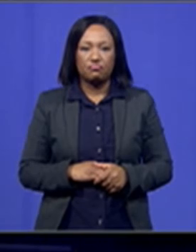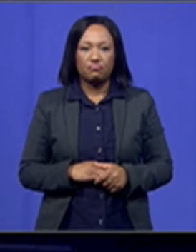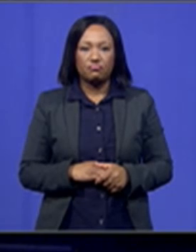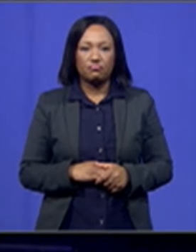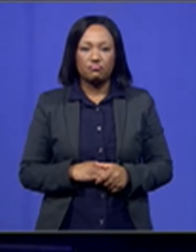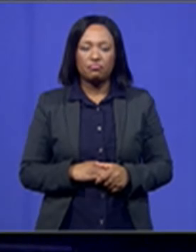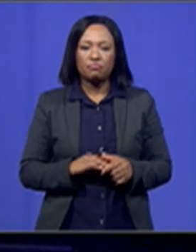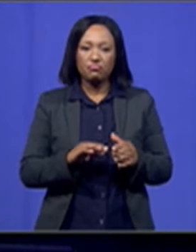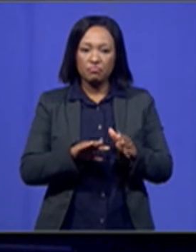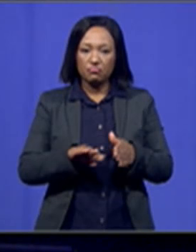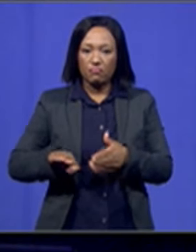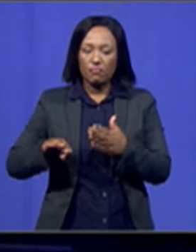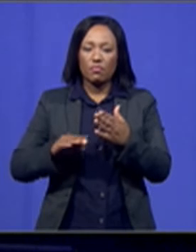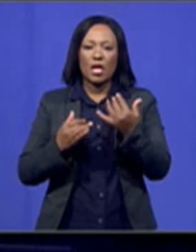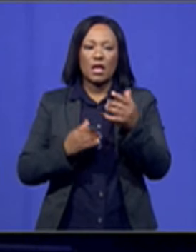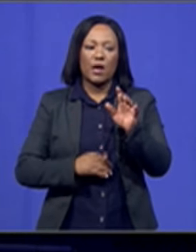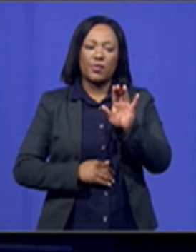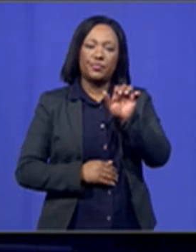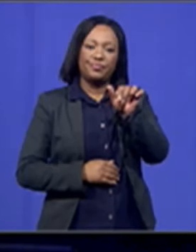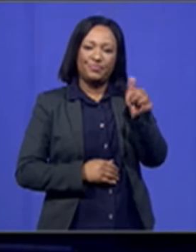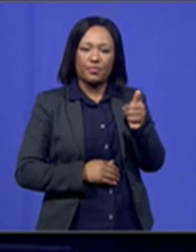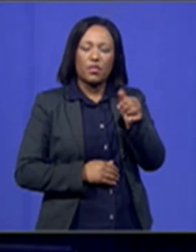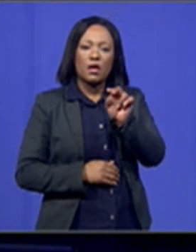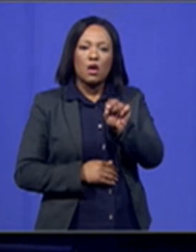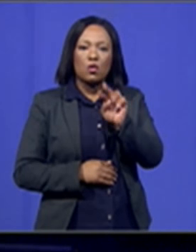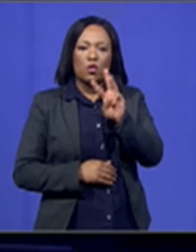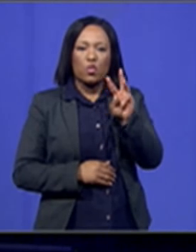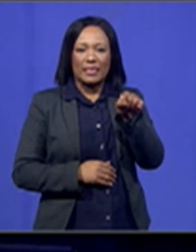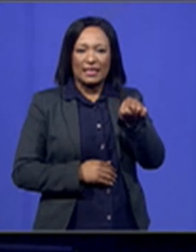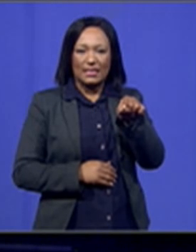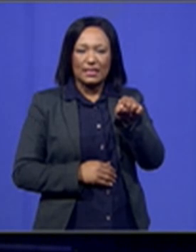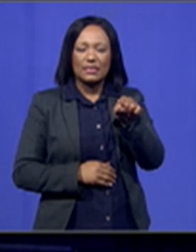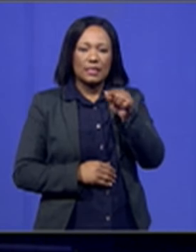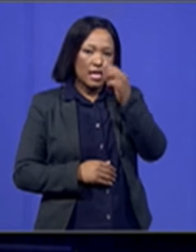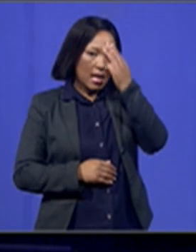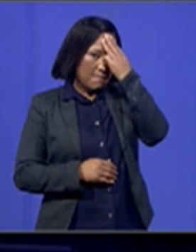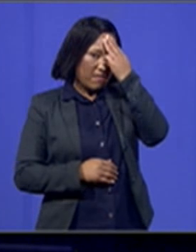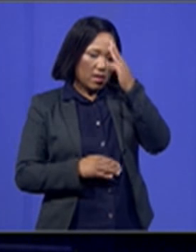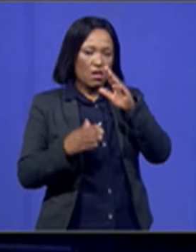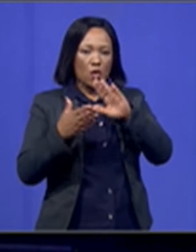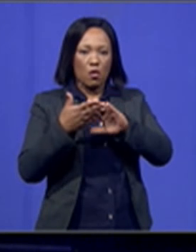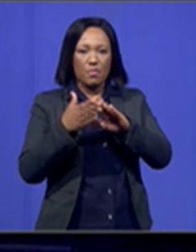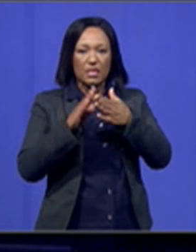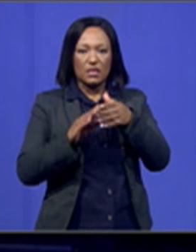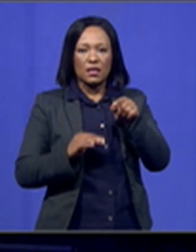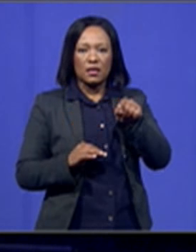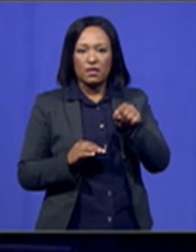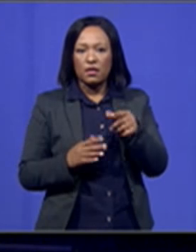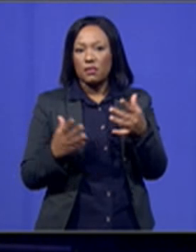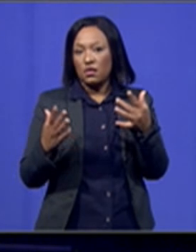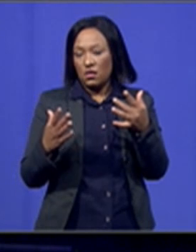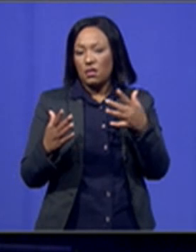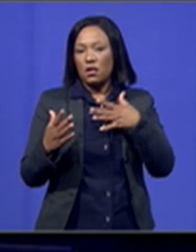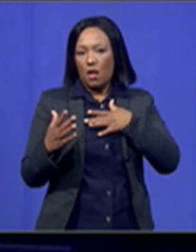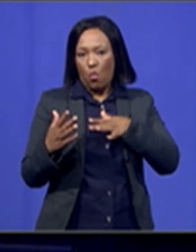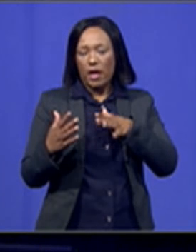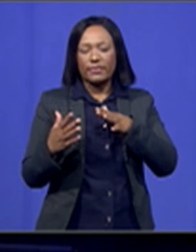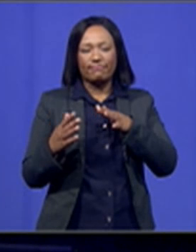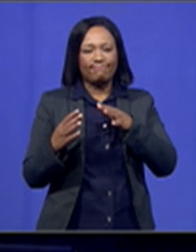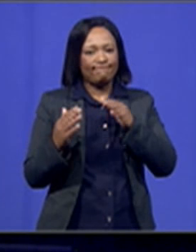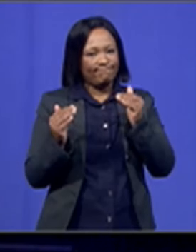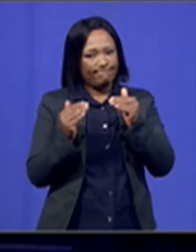Ha re feta mono re fetela provinseng ya North West re fumana hore baahi ba bang ba Mahikeng provinseng ena ba batla toka ka mora polao e